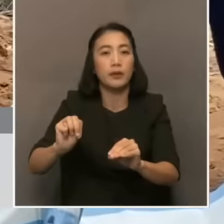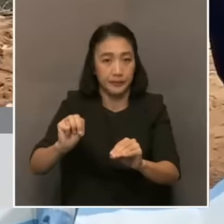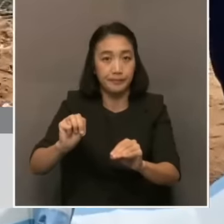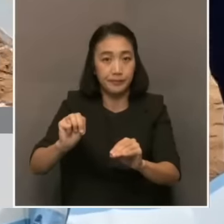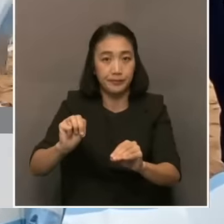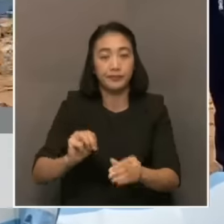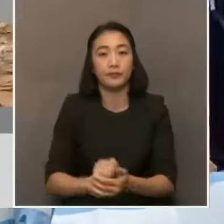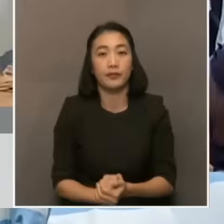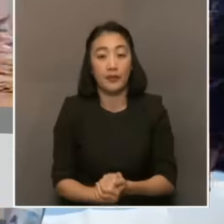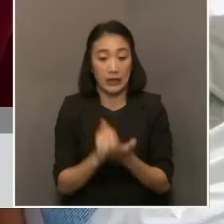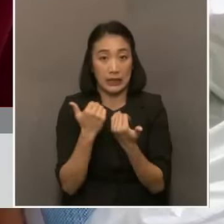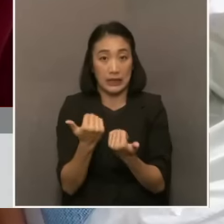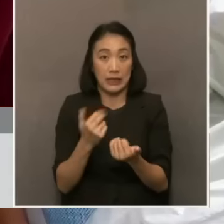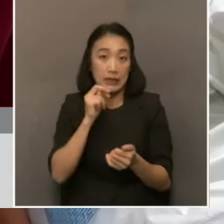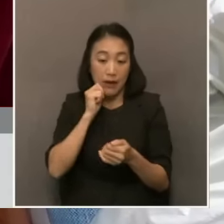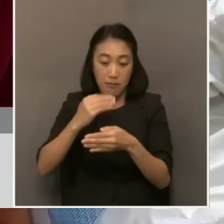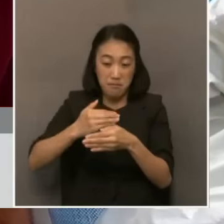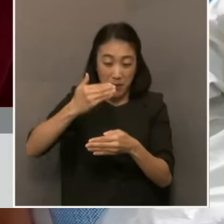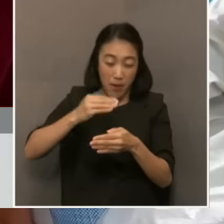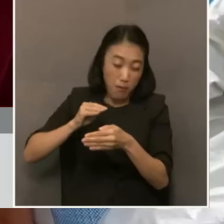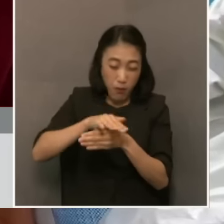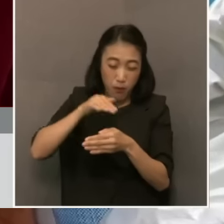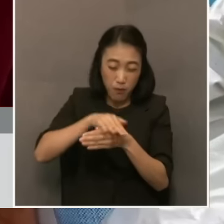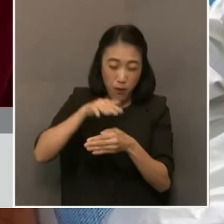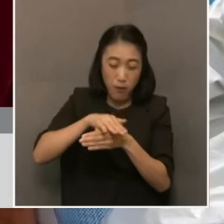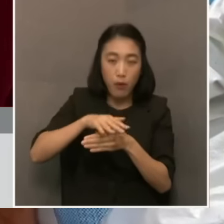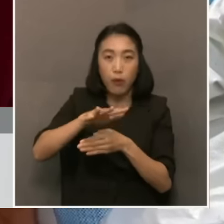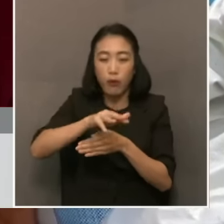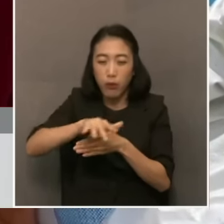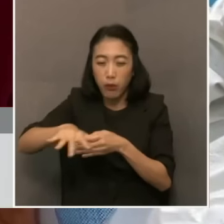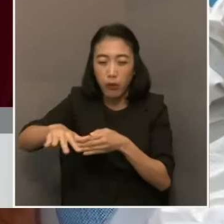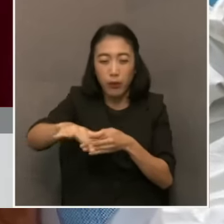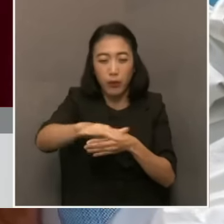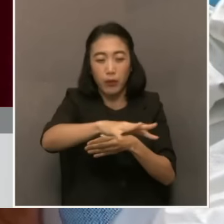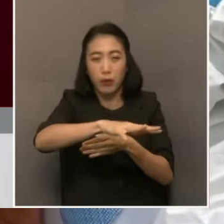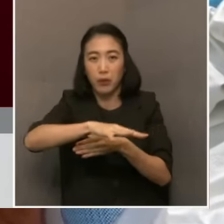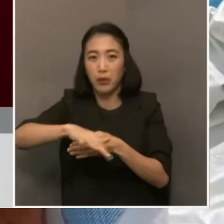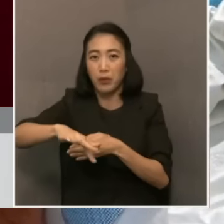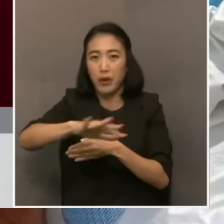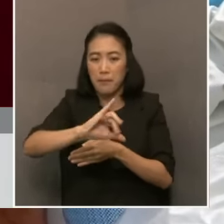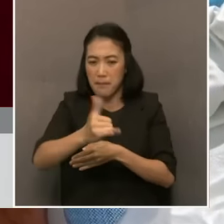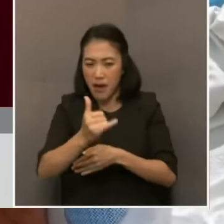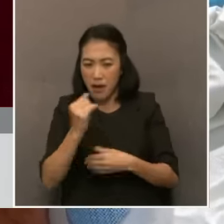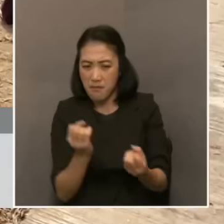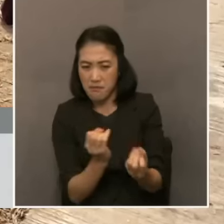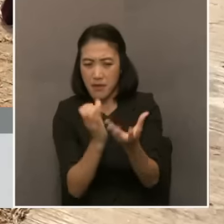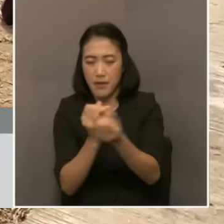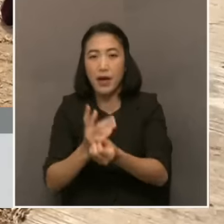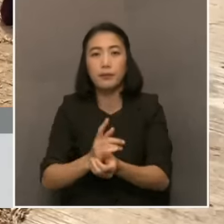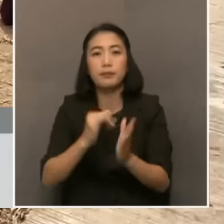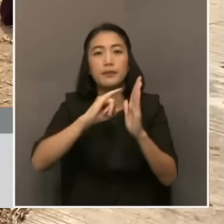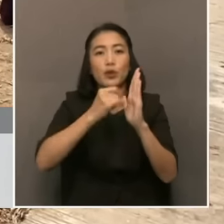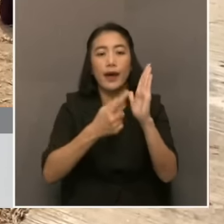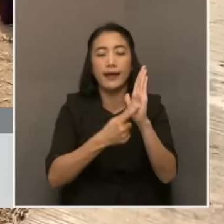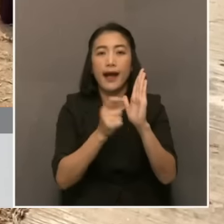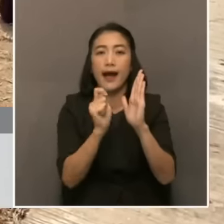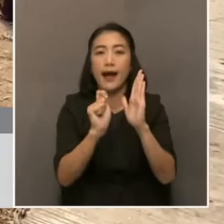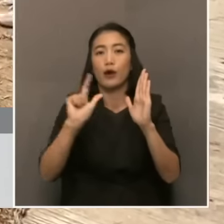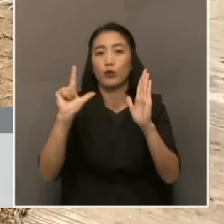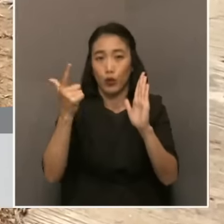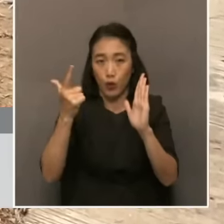ครั้งนี้นะคะจะส่งผลกระทบต่อพื้นที่ลุ่มต่ำนอกคันกั้นน้ำริมคลองโผงเผงจังหวัดอ่างทองคลองบางบาน